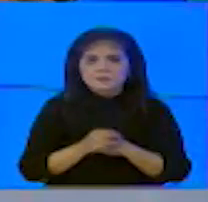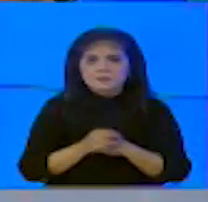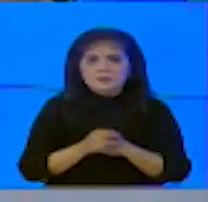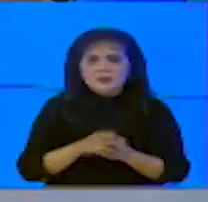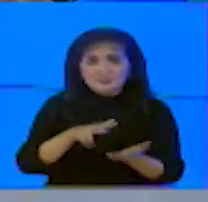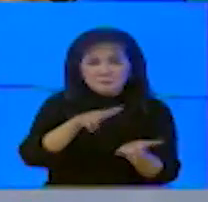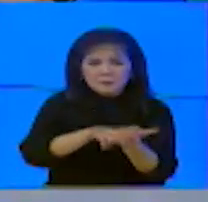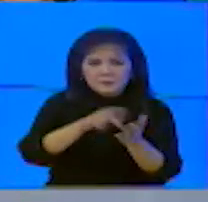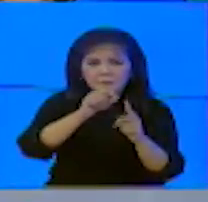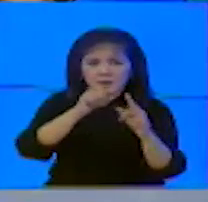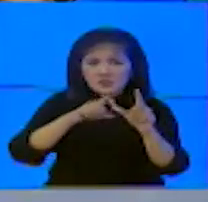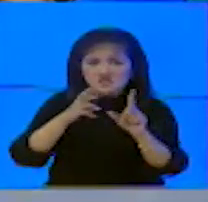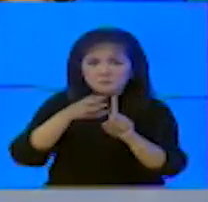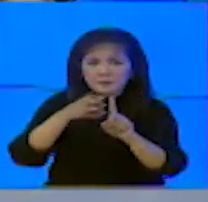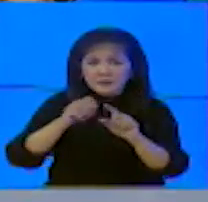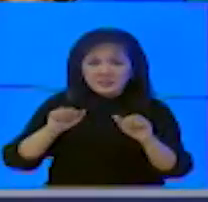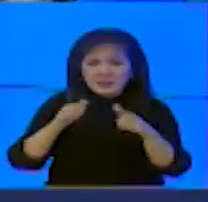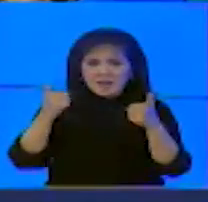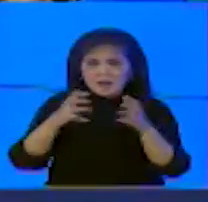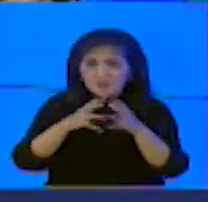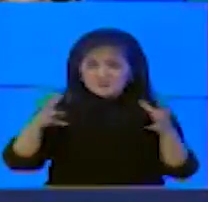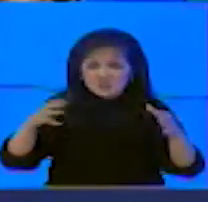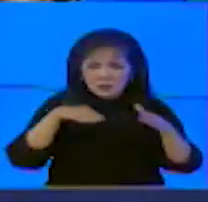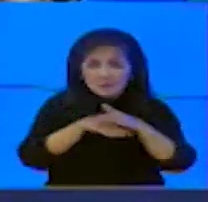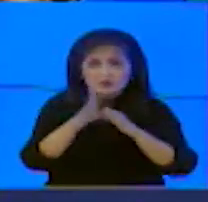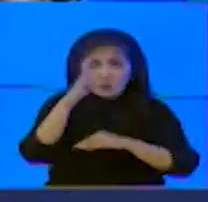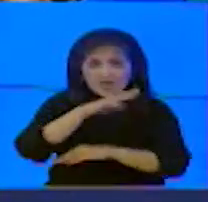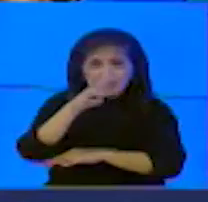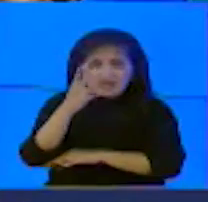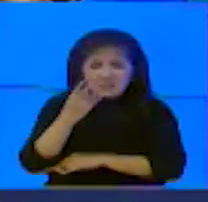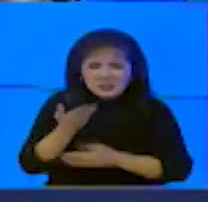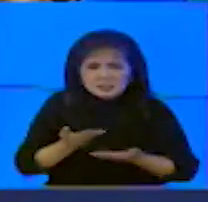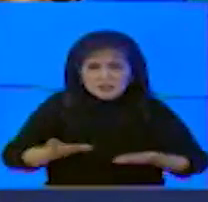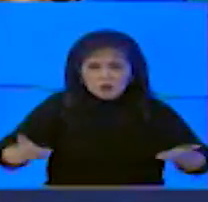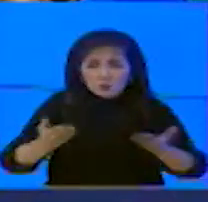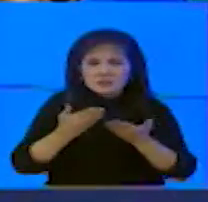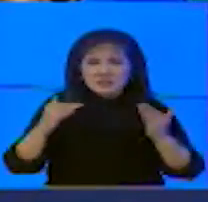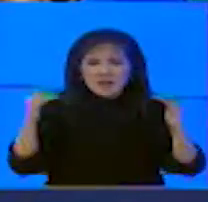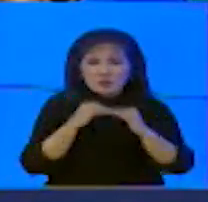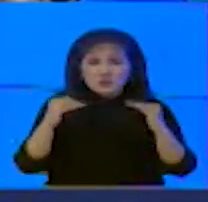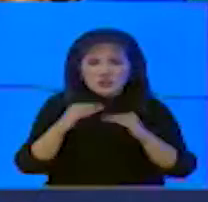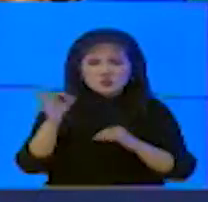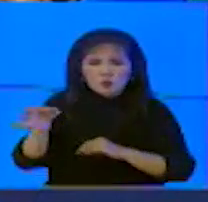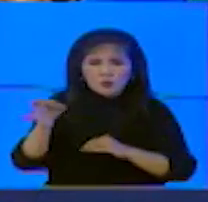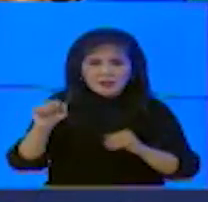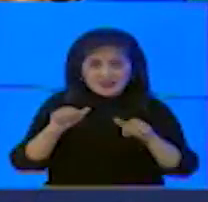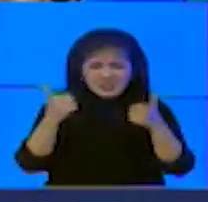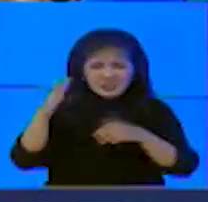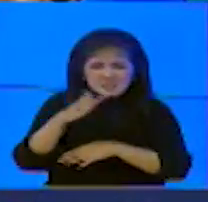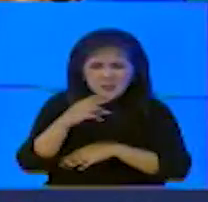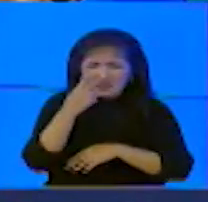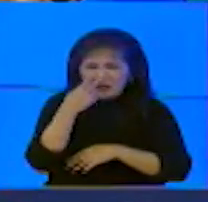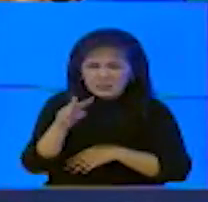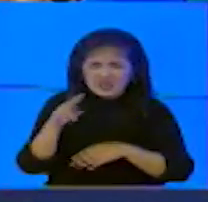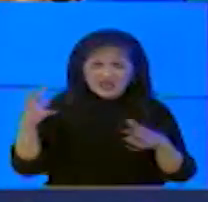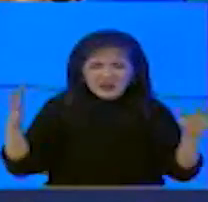Pembatasan sosial berskala besar di Tangerang Raya memasuki hari ketiga, namun situasi lalu lintas di kota Tangerang Selatan tetap ramai bertepatan dengan